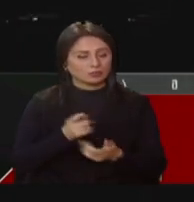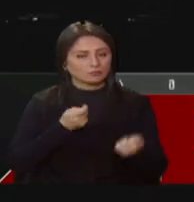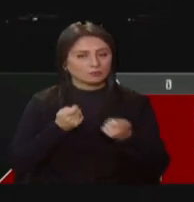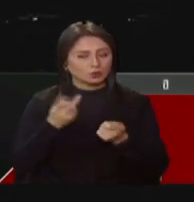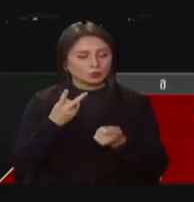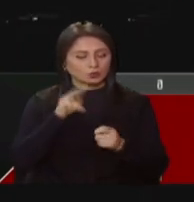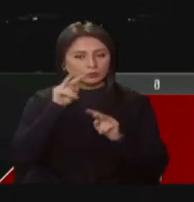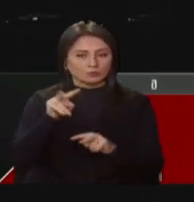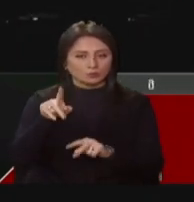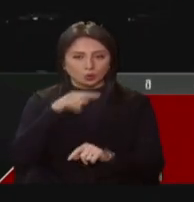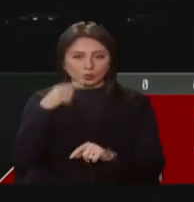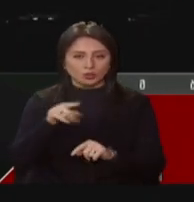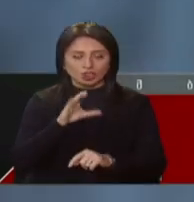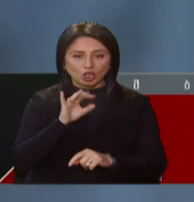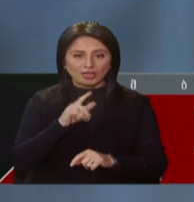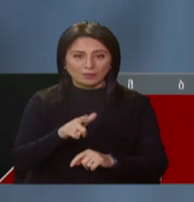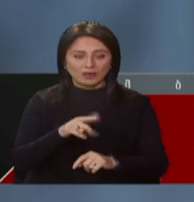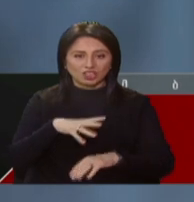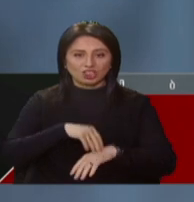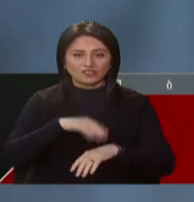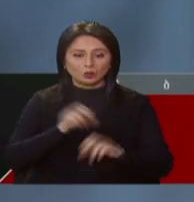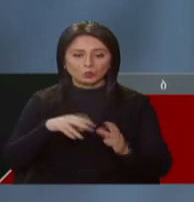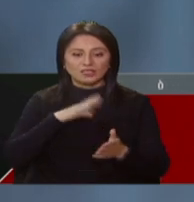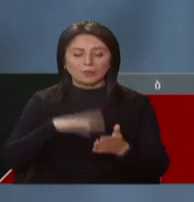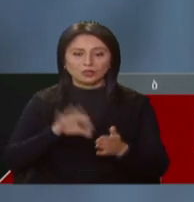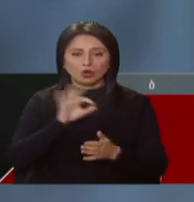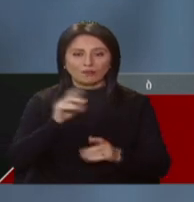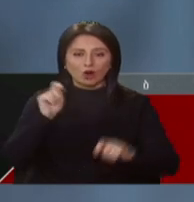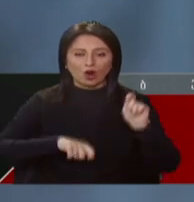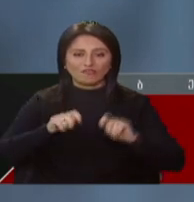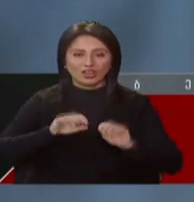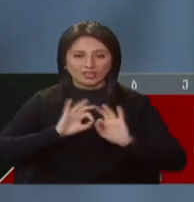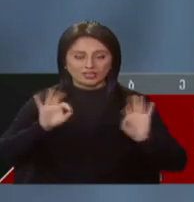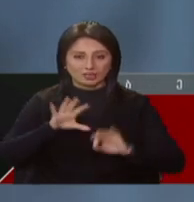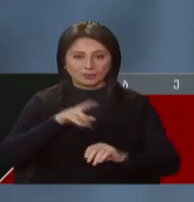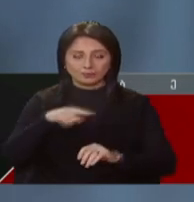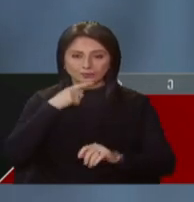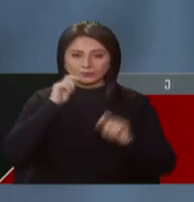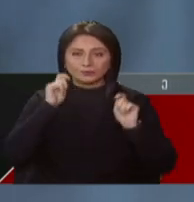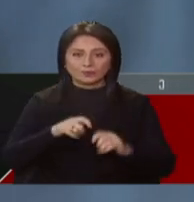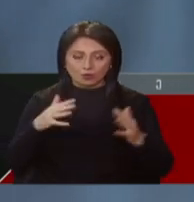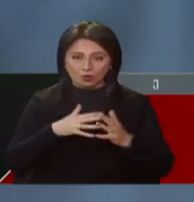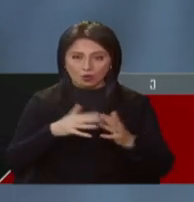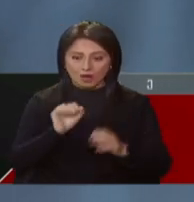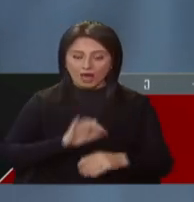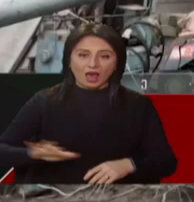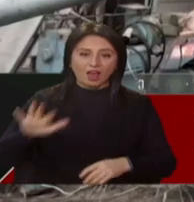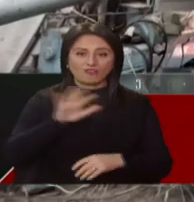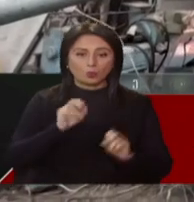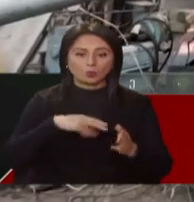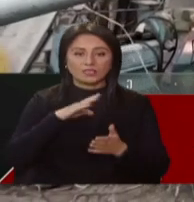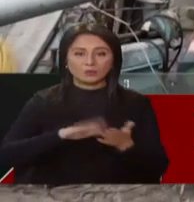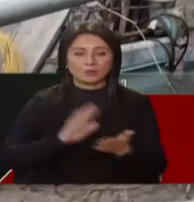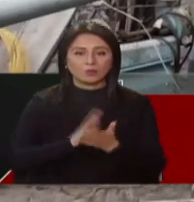გამოიწვიოს. აღნიშნულთან დაკავშირებით იენს სტოლტენბერგმა შვედეთში უსაფრთხოების კონფერენციაზე ისაუბრა. მისი თქმით, უკრაინის ომით ევროპაში